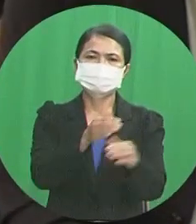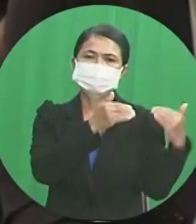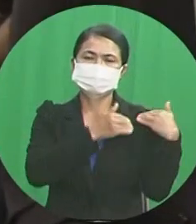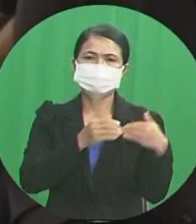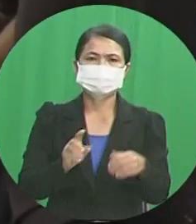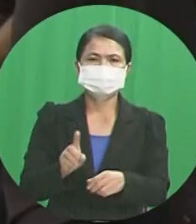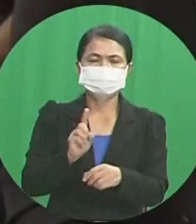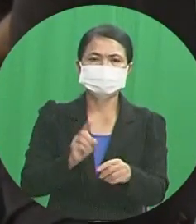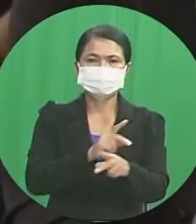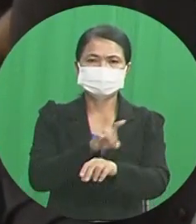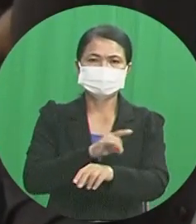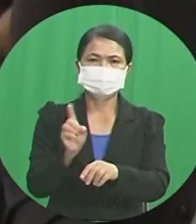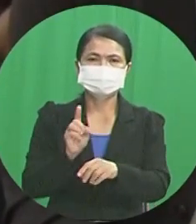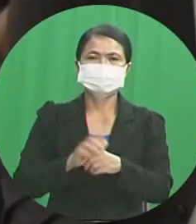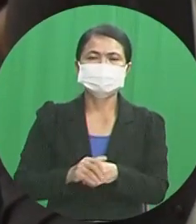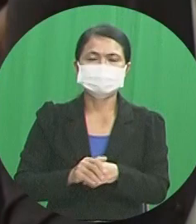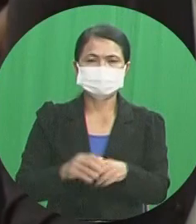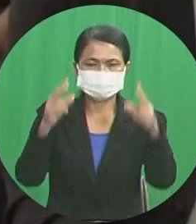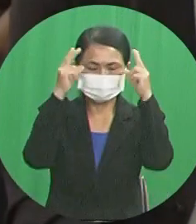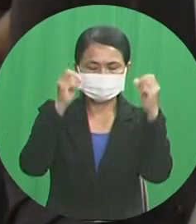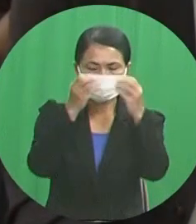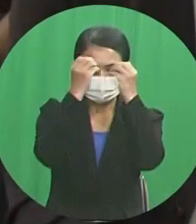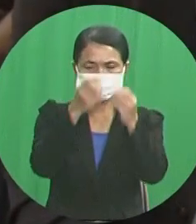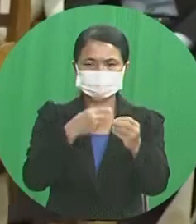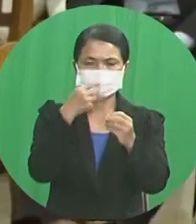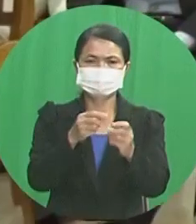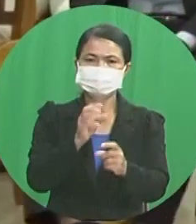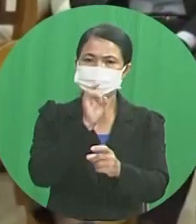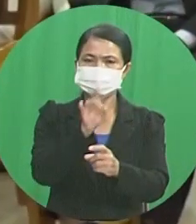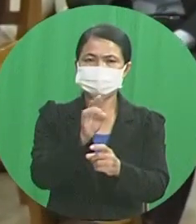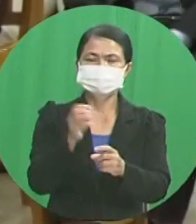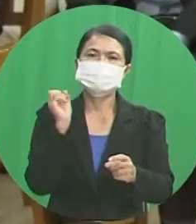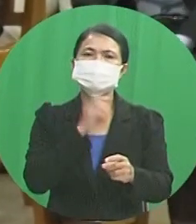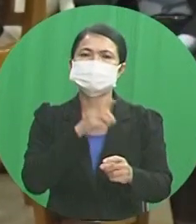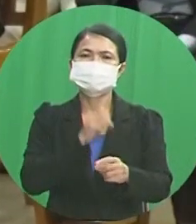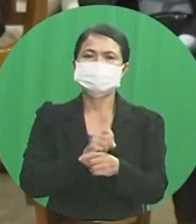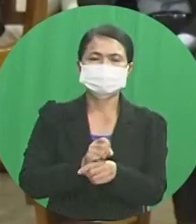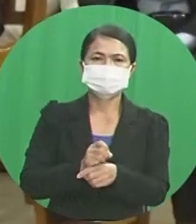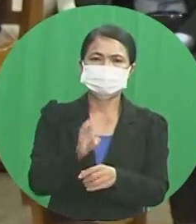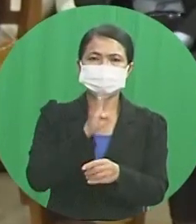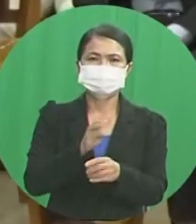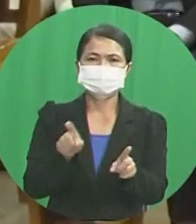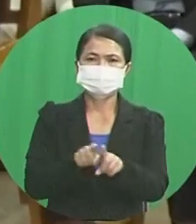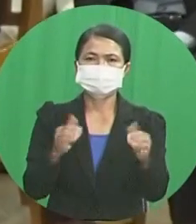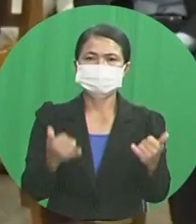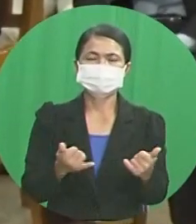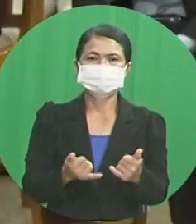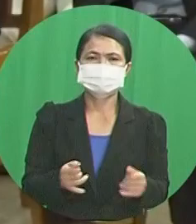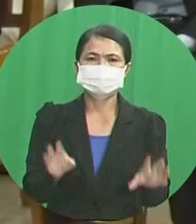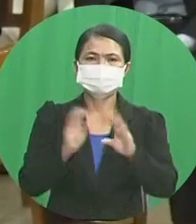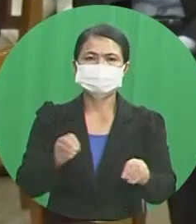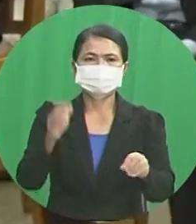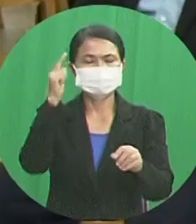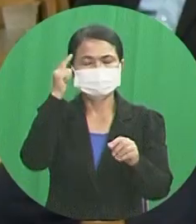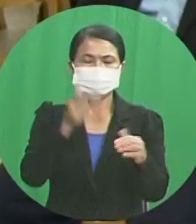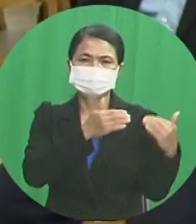ណាពេលណាក៏បានមន្ត្រីព័ត៌មានត្រូវតែនិយាយតែពាក្យពិតកុំកុហកឲ្យសោះបើមិនដូច្នេះទេនឹងបាត់ជំនឿទុកចិ